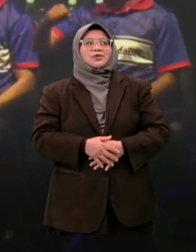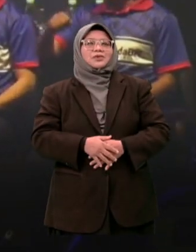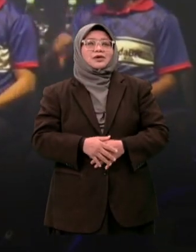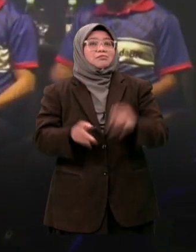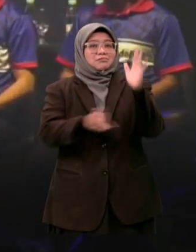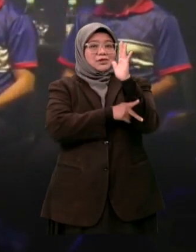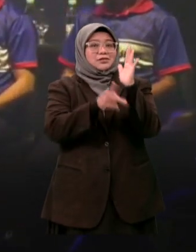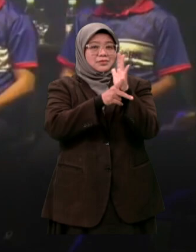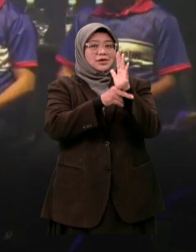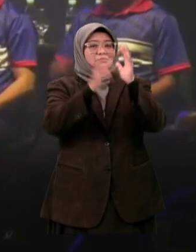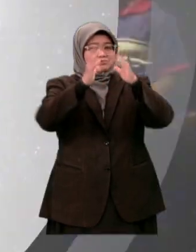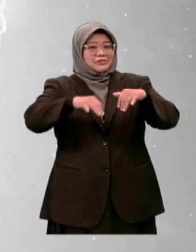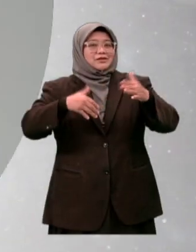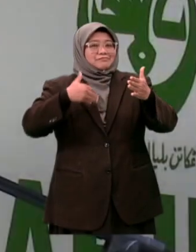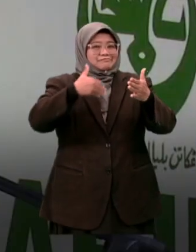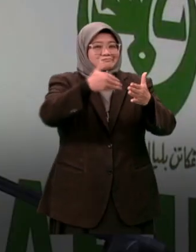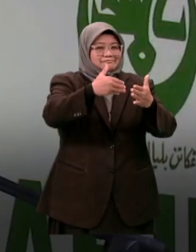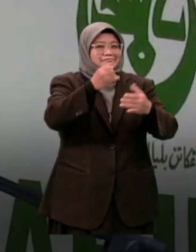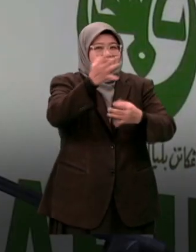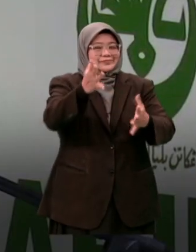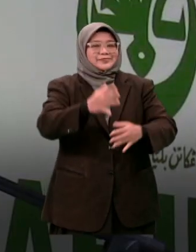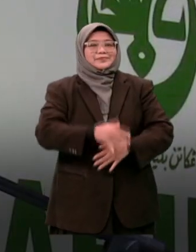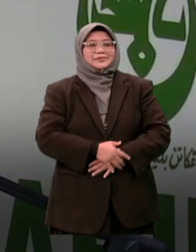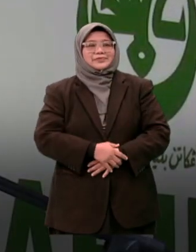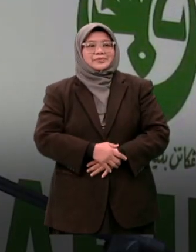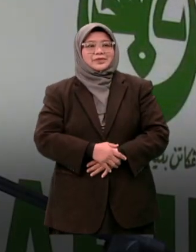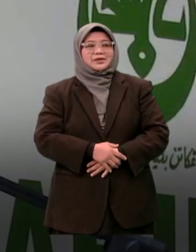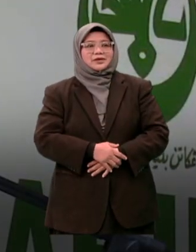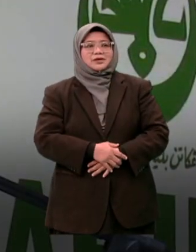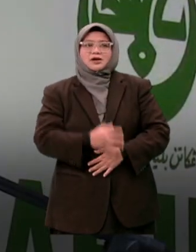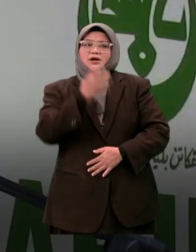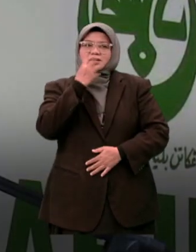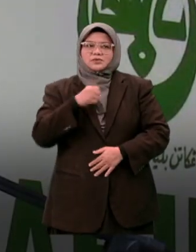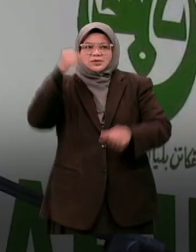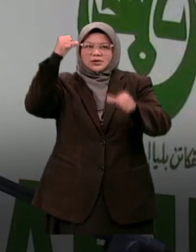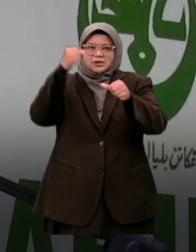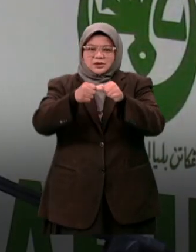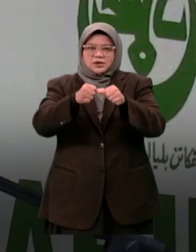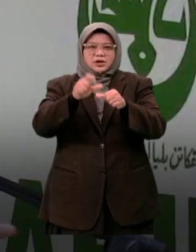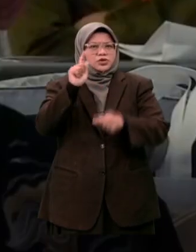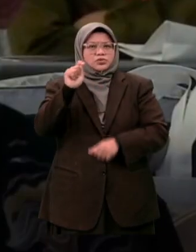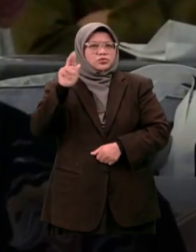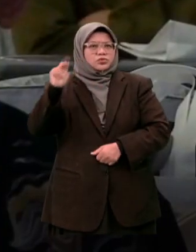tidak lama lagi anoa Ingatkan